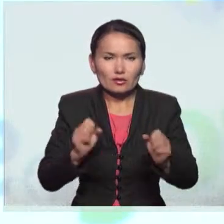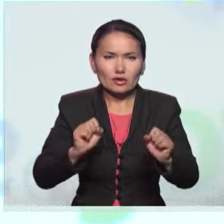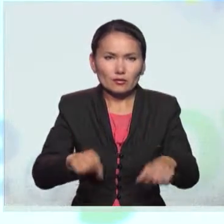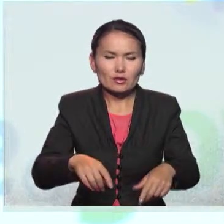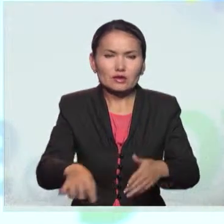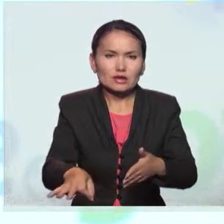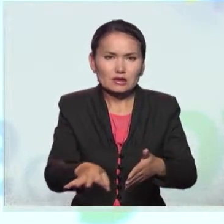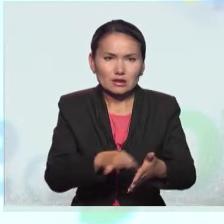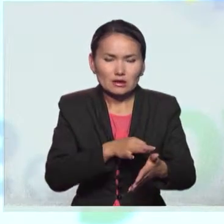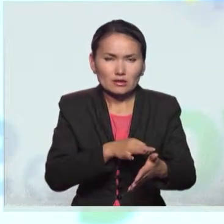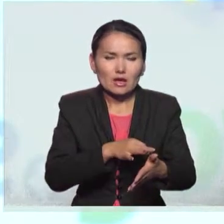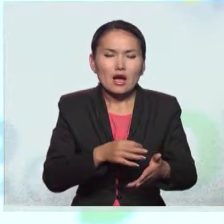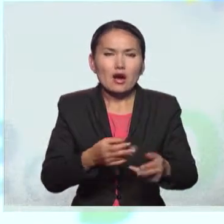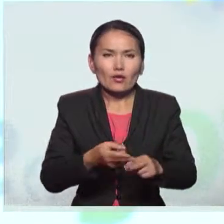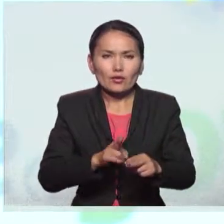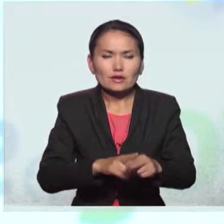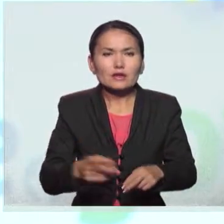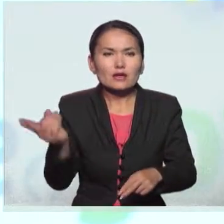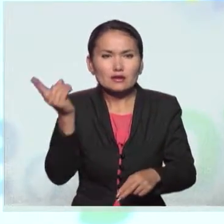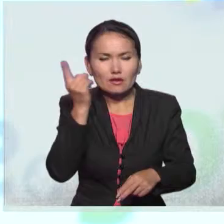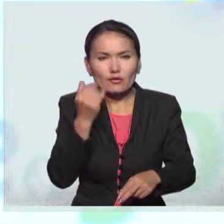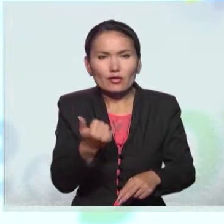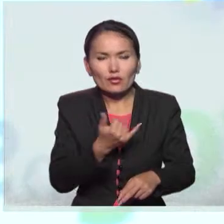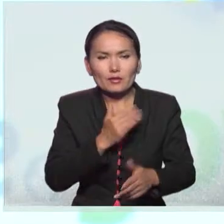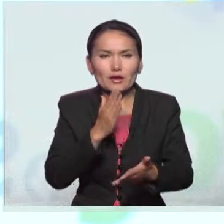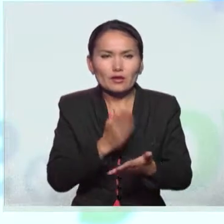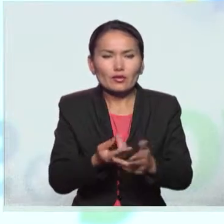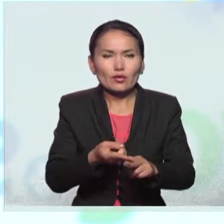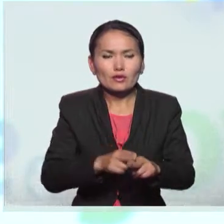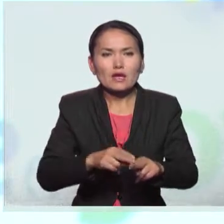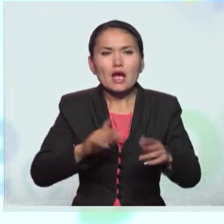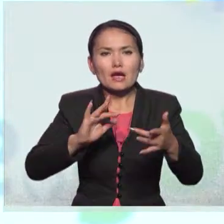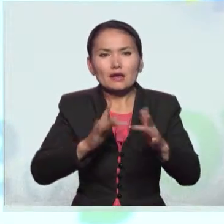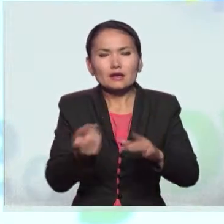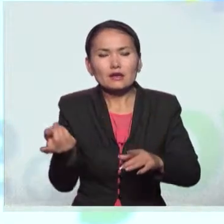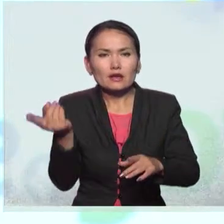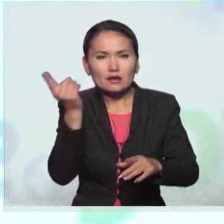алуға болады. Енді де мобильный телефон да бар. Мен мобильный телефонға кірем,